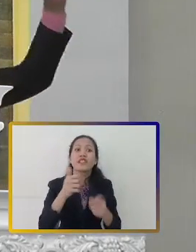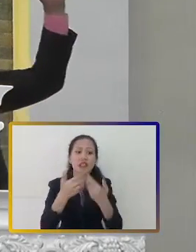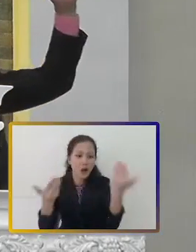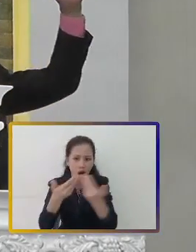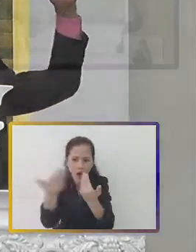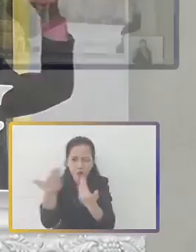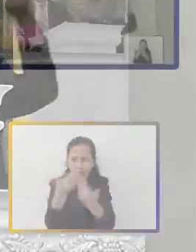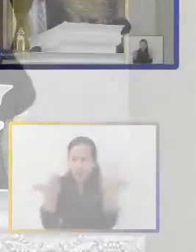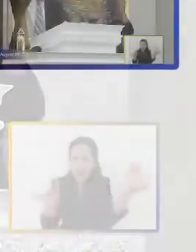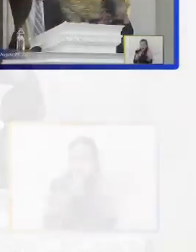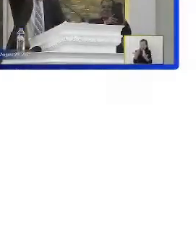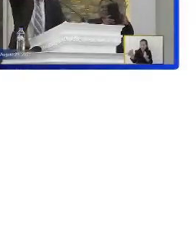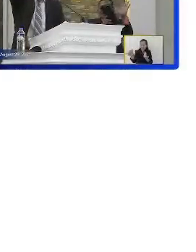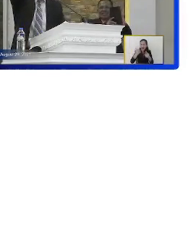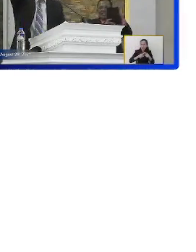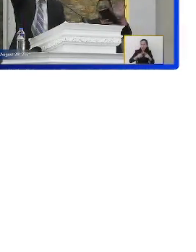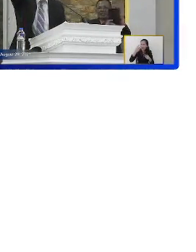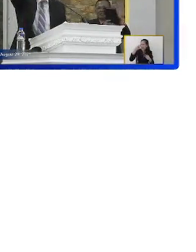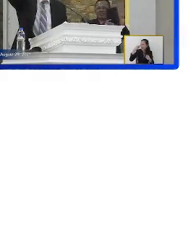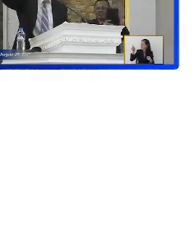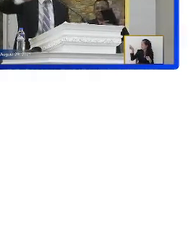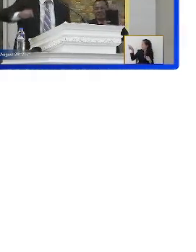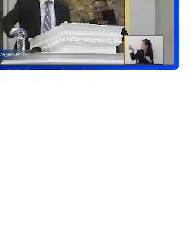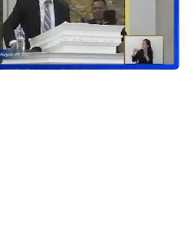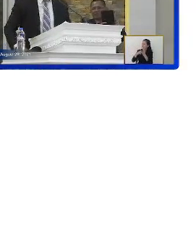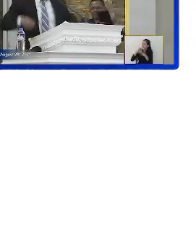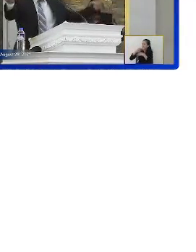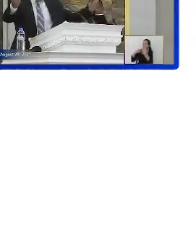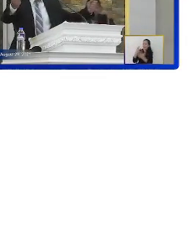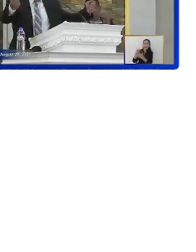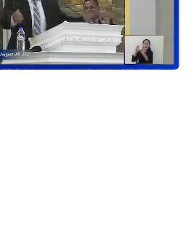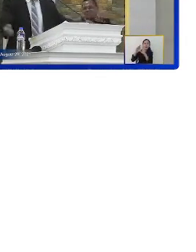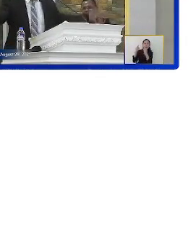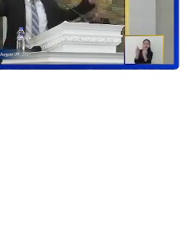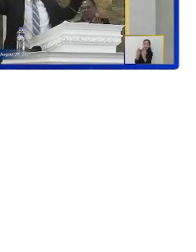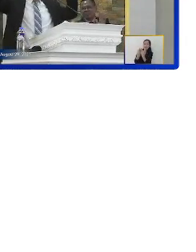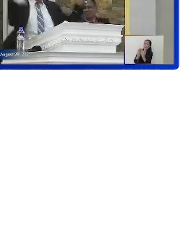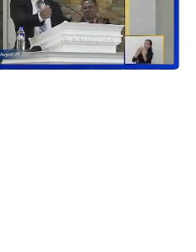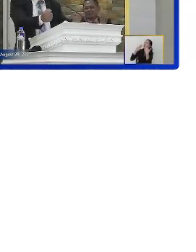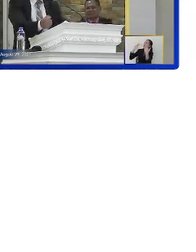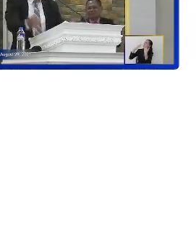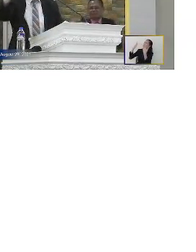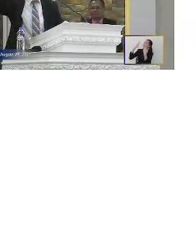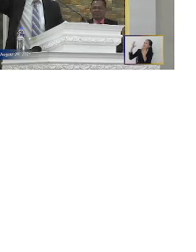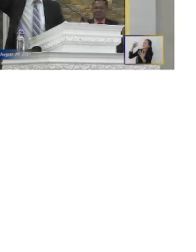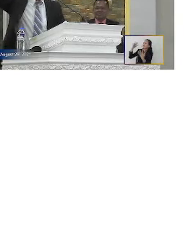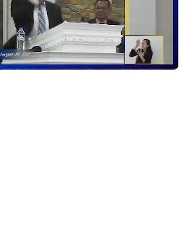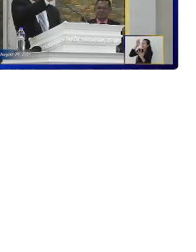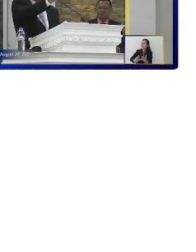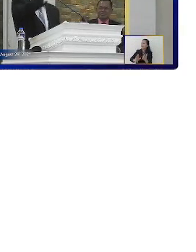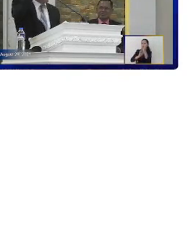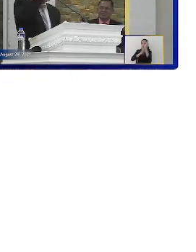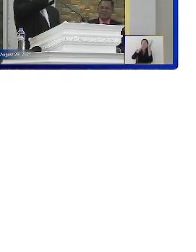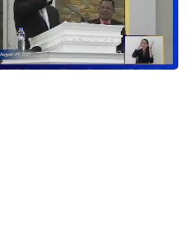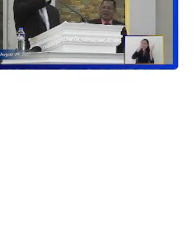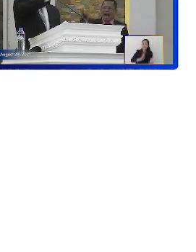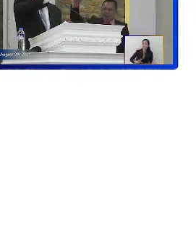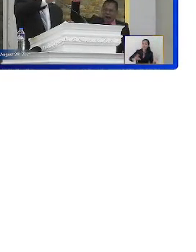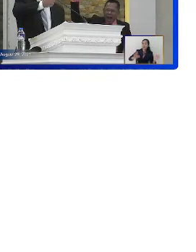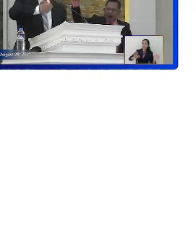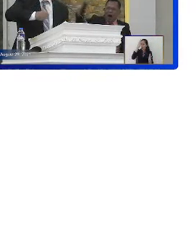na ano, nagpapuri at nagpapasalamat sa Panginoon. Bakit po? Kasi ang simbahan ito, hindi itinago ang